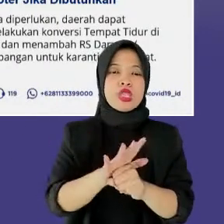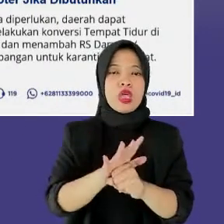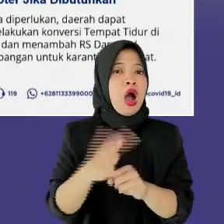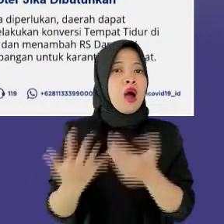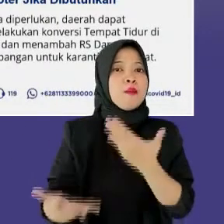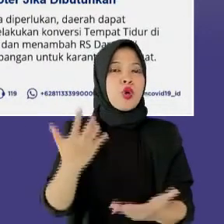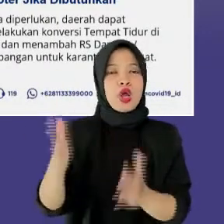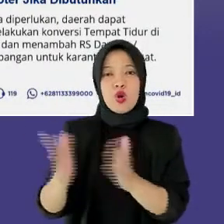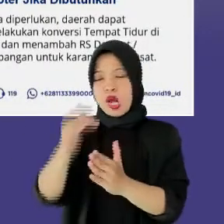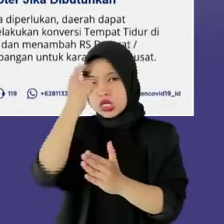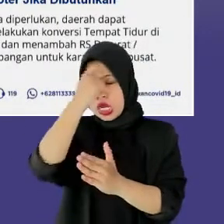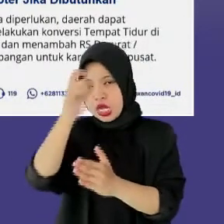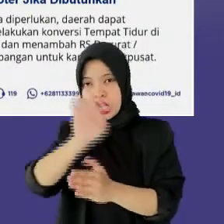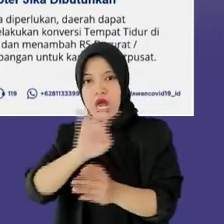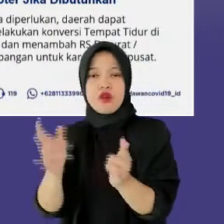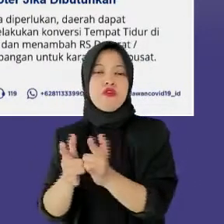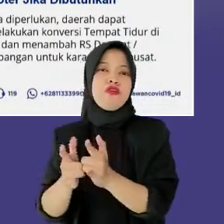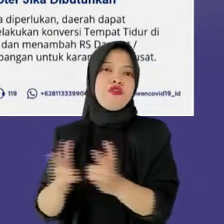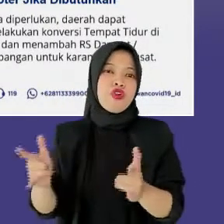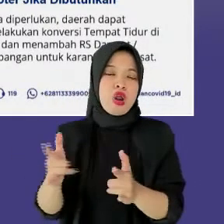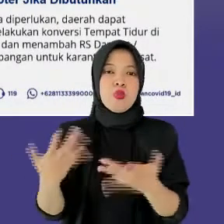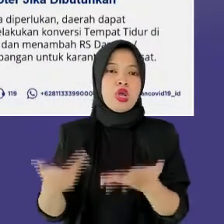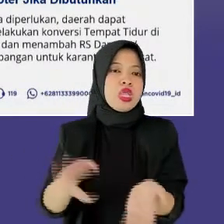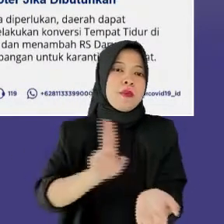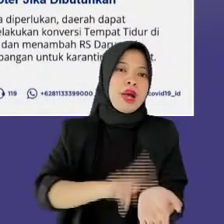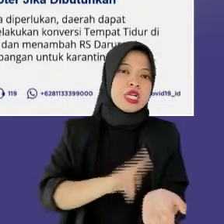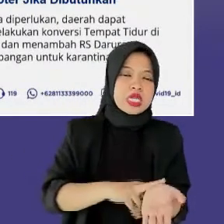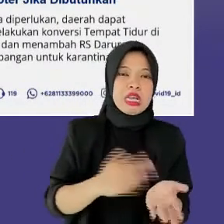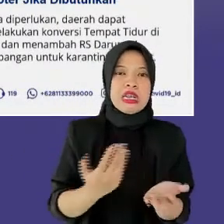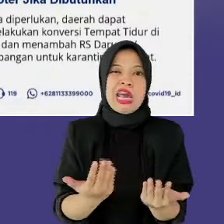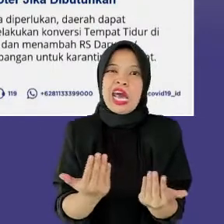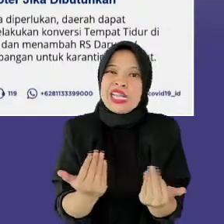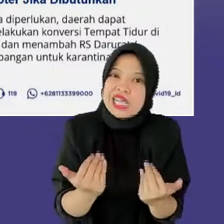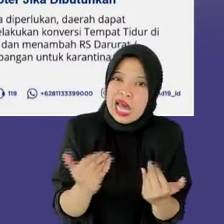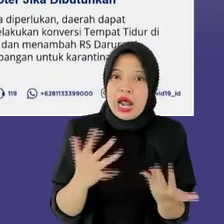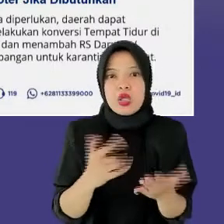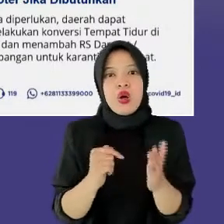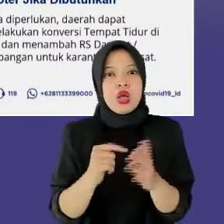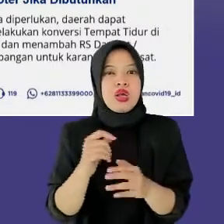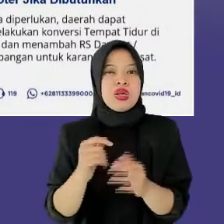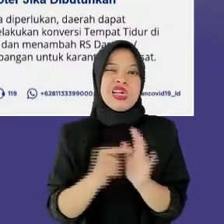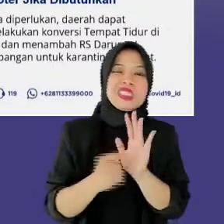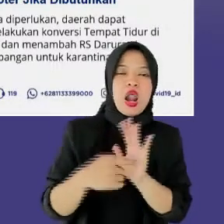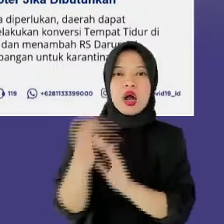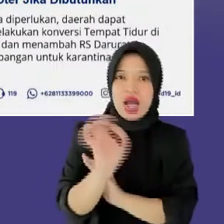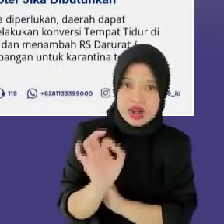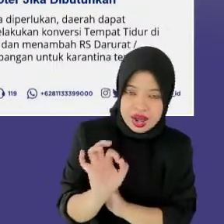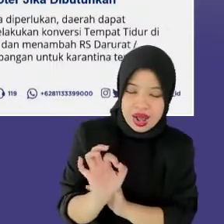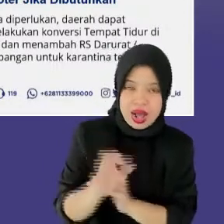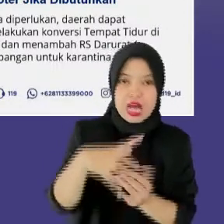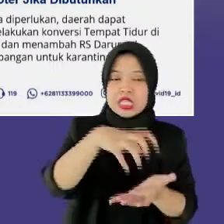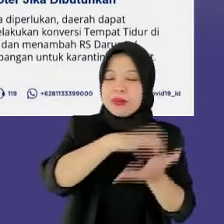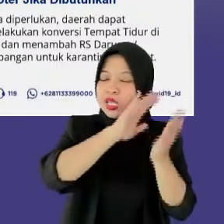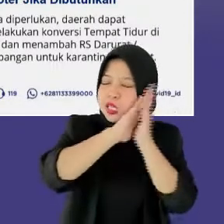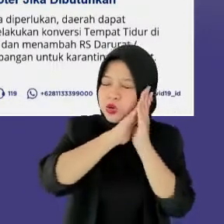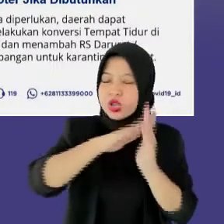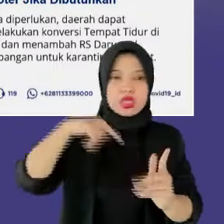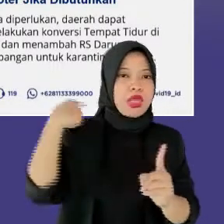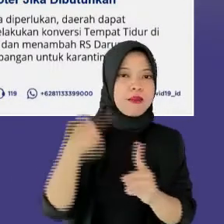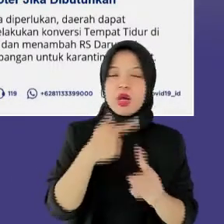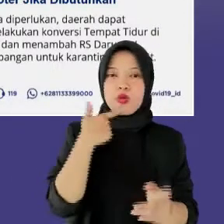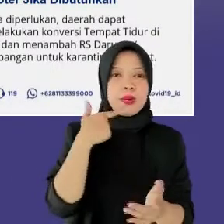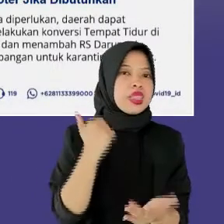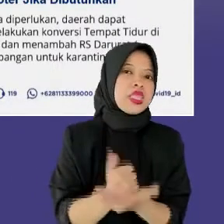jika ada pasien-pasien COVID dengan gejala ringan atau tanpa gejala. Dan yang terakhir, konversi tempat tidur, ini adalah hal yang